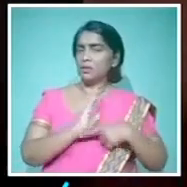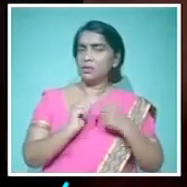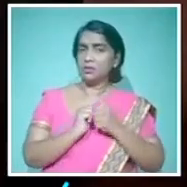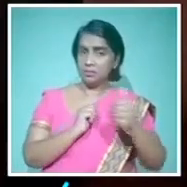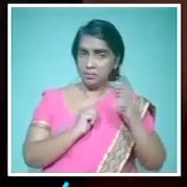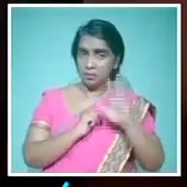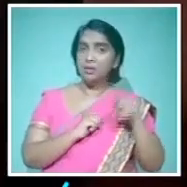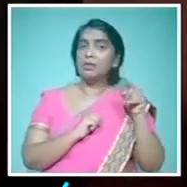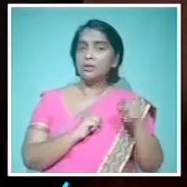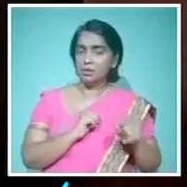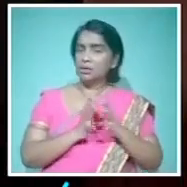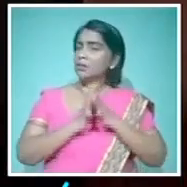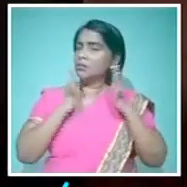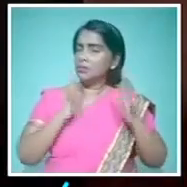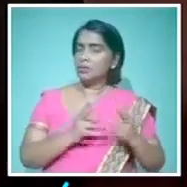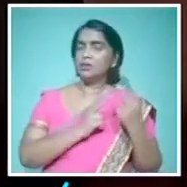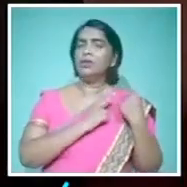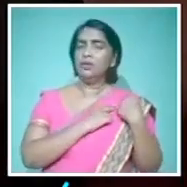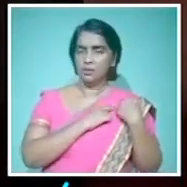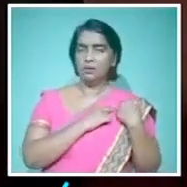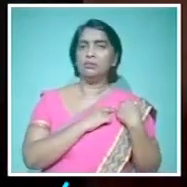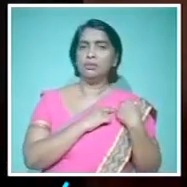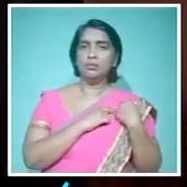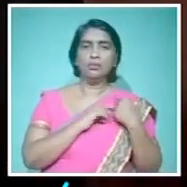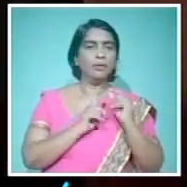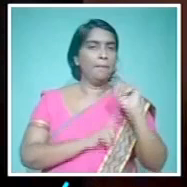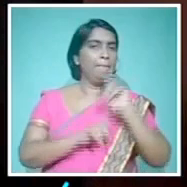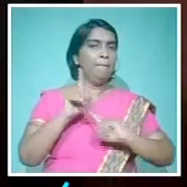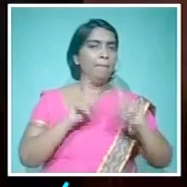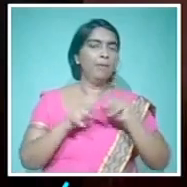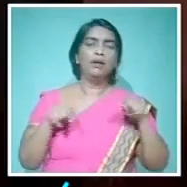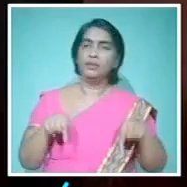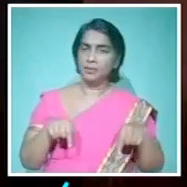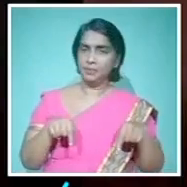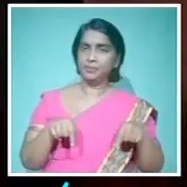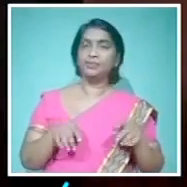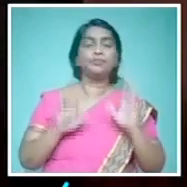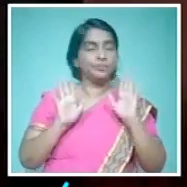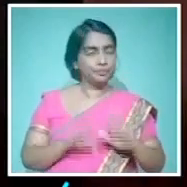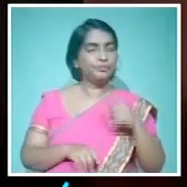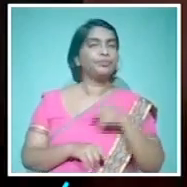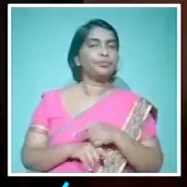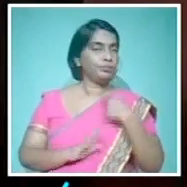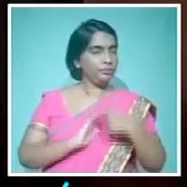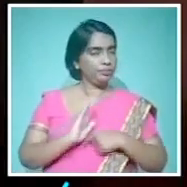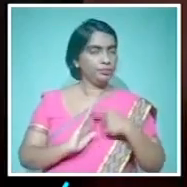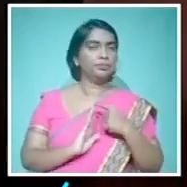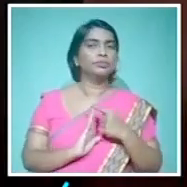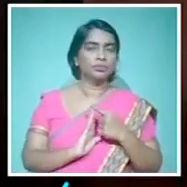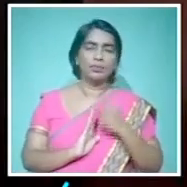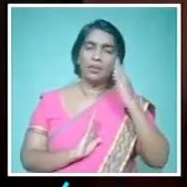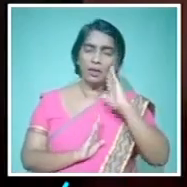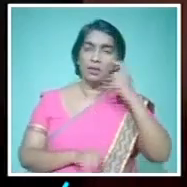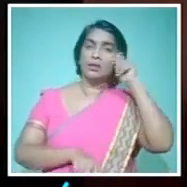නම් මේකේ මහා බරපතල වගකීමක් මේ උත්තරීතර පාර්ලිමේන්තුවට තියෙනවා. එතකොට මේ රටේ